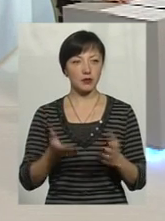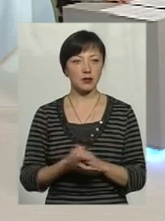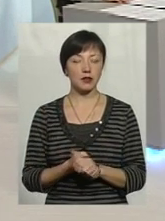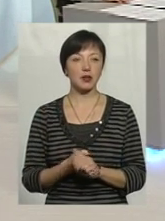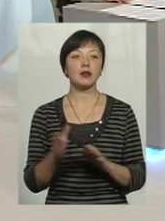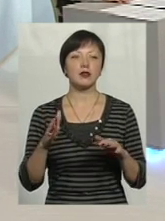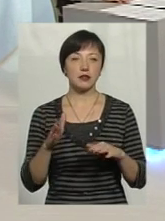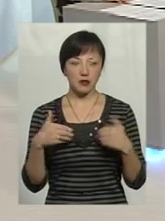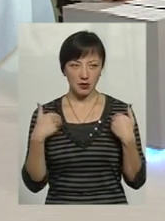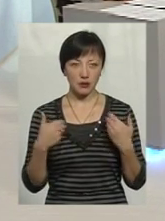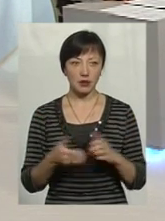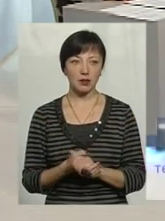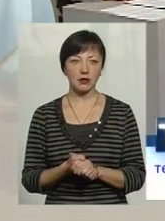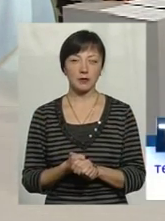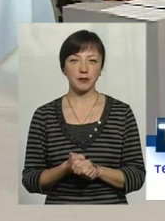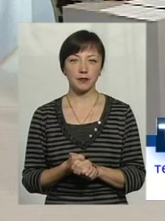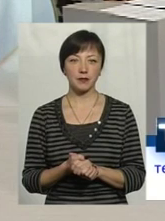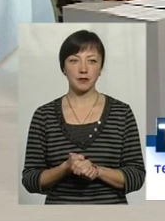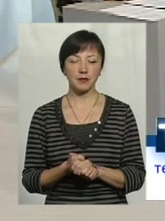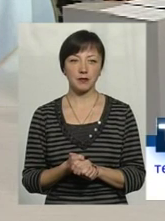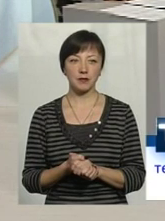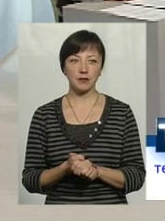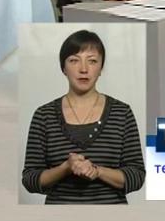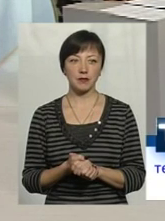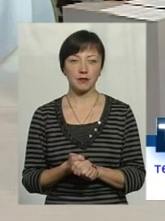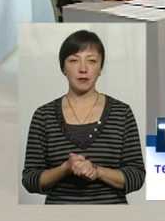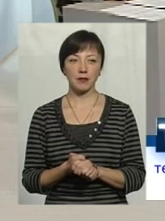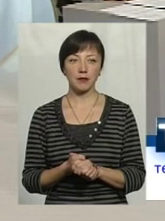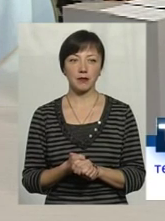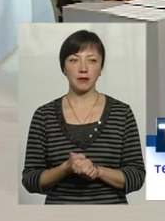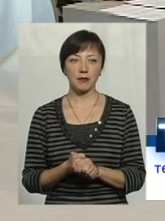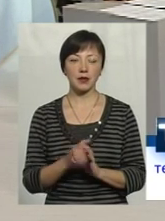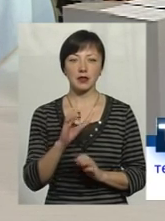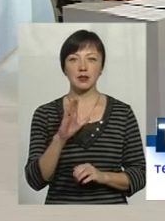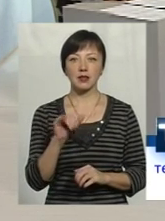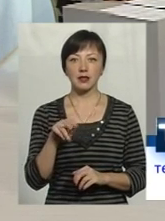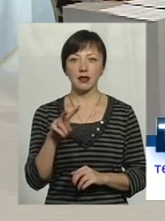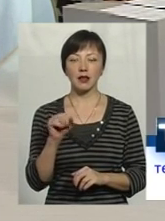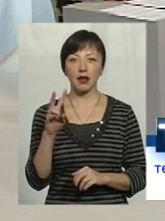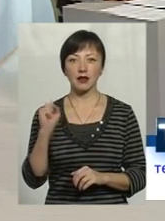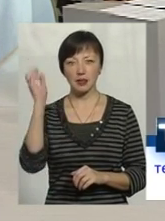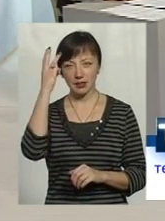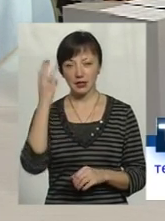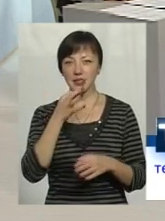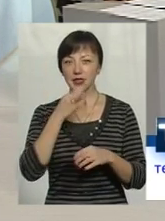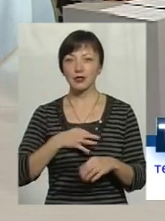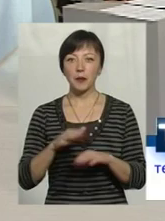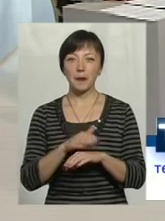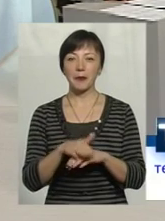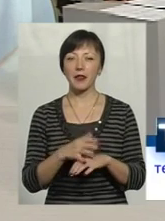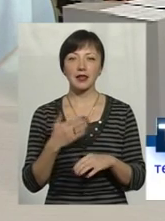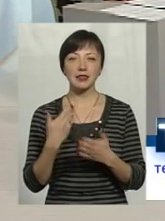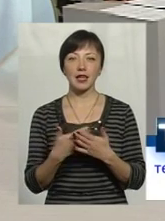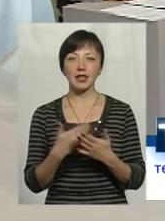Алло, здравствуйте. Доброго дня. Я Світлана із Хмельницького. Скажіть, будь ласка, чи не здається вам, шановні,